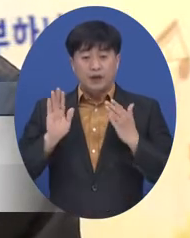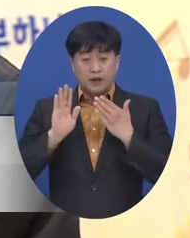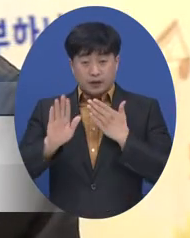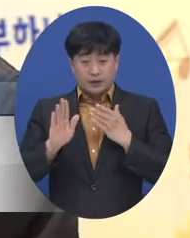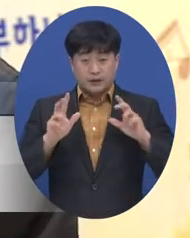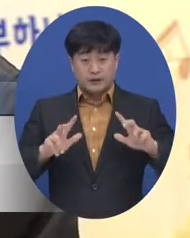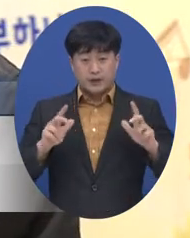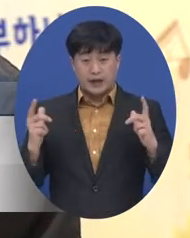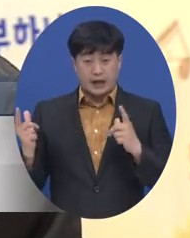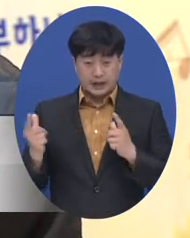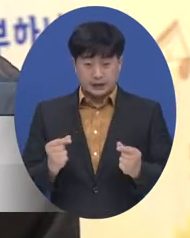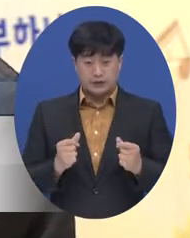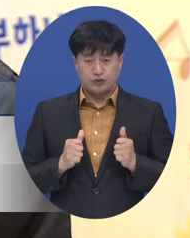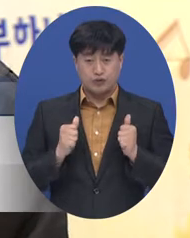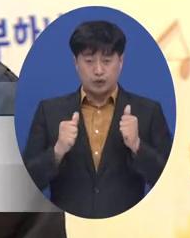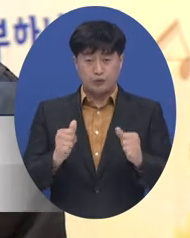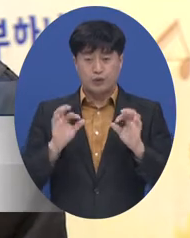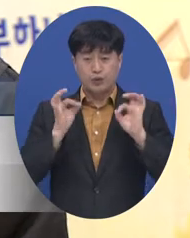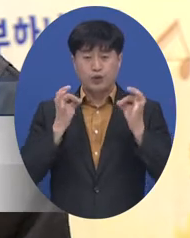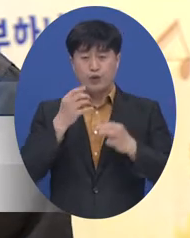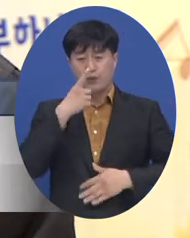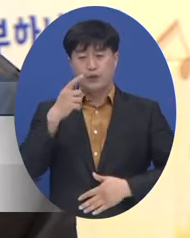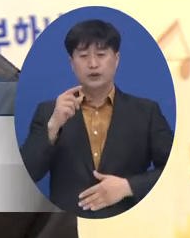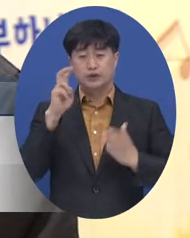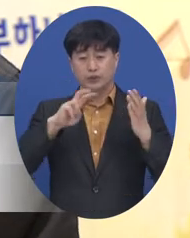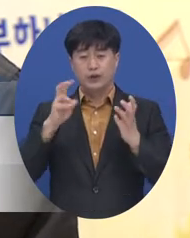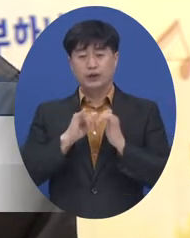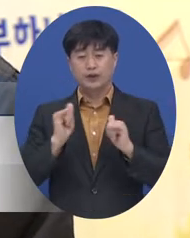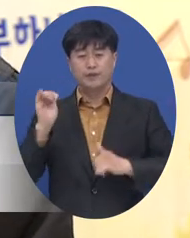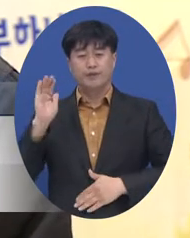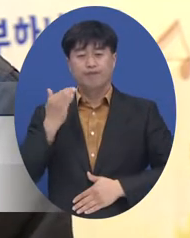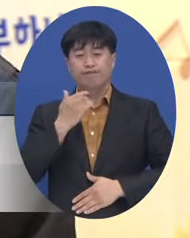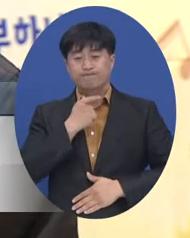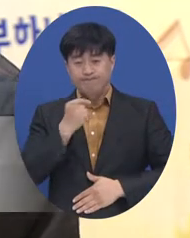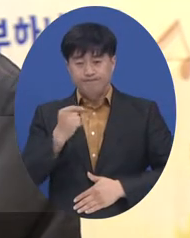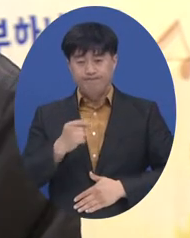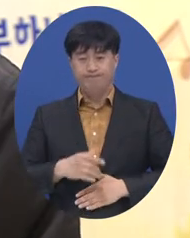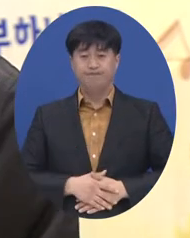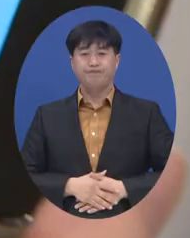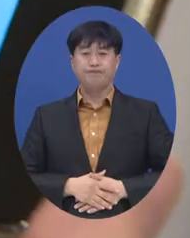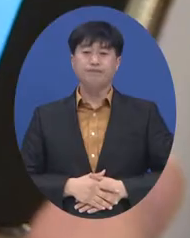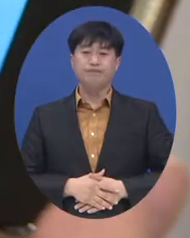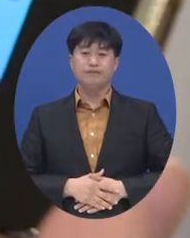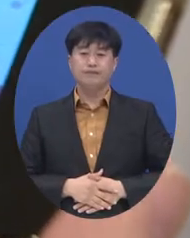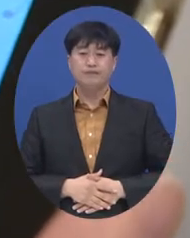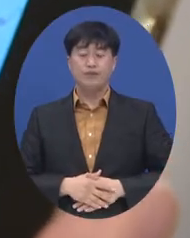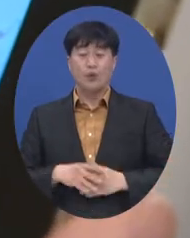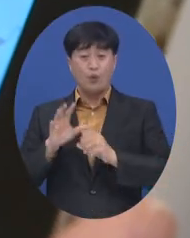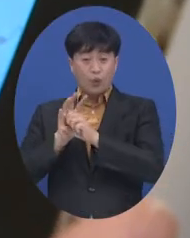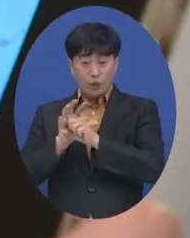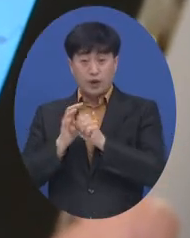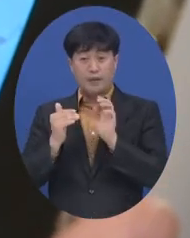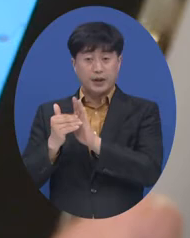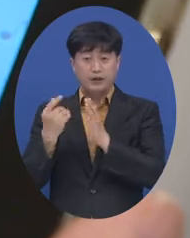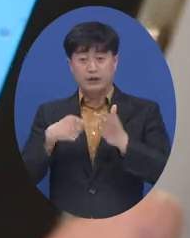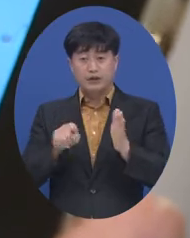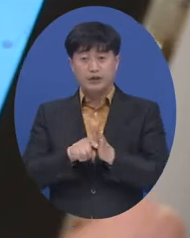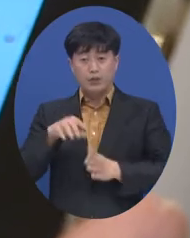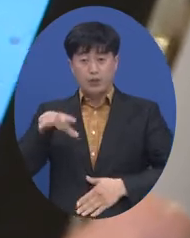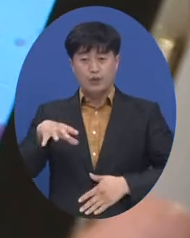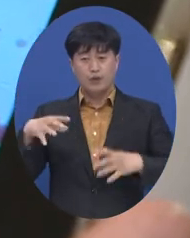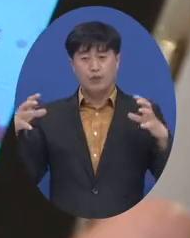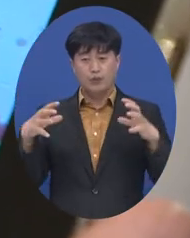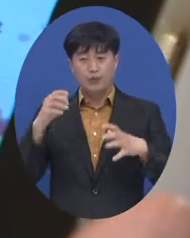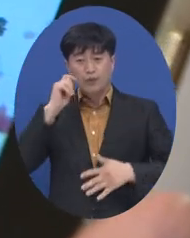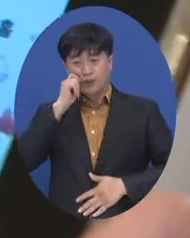앞으로도 지금처럼 열심히 노력해서 멋진 가수가 되겠습니다. 코로나19 예방을 위해 현장에